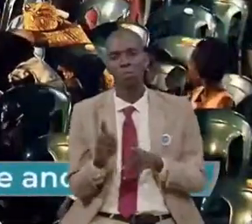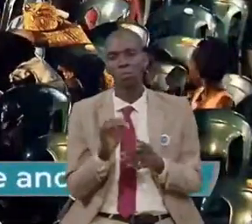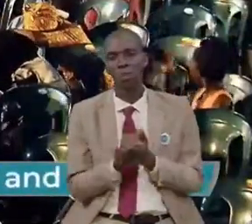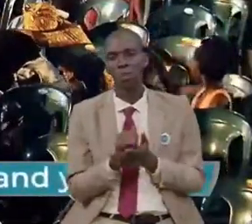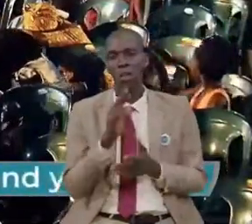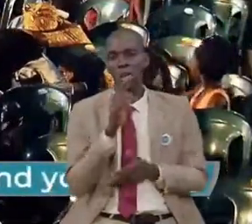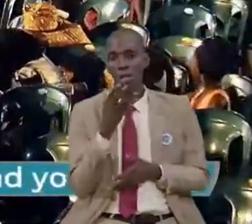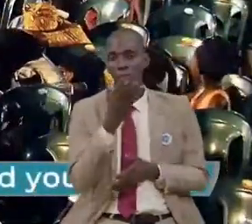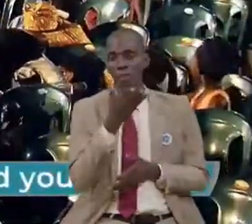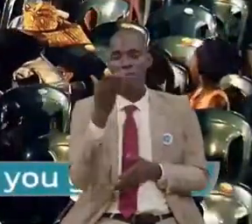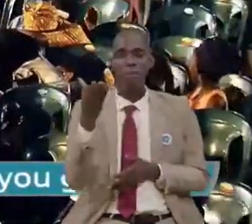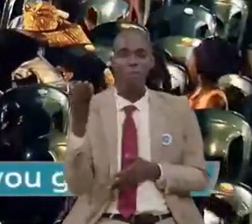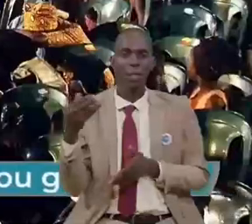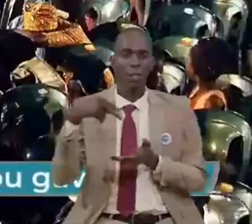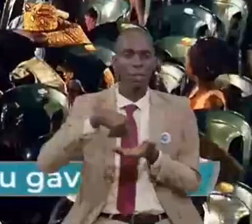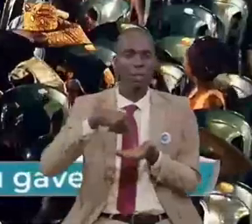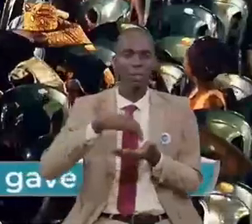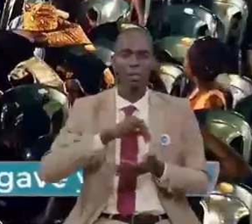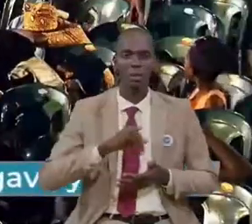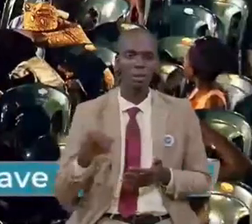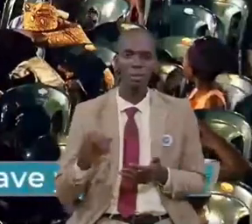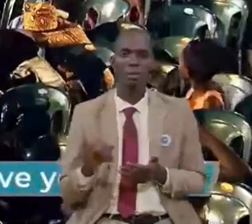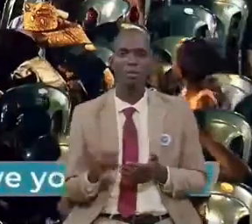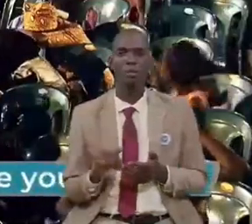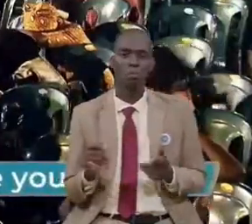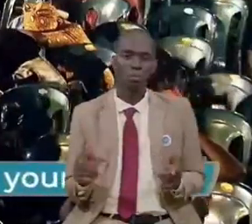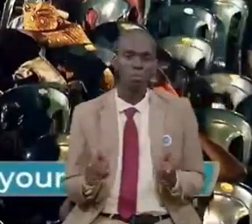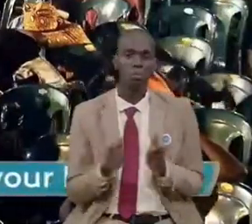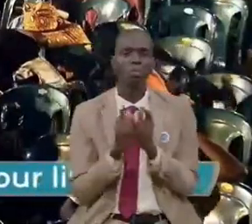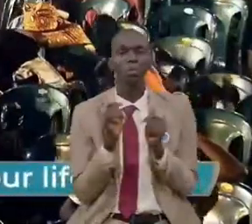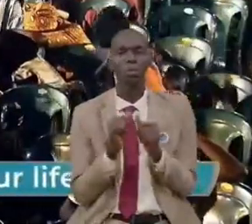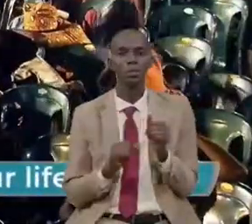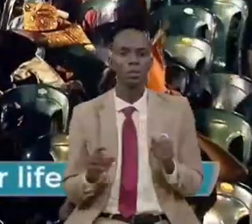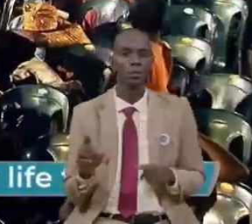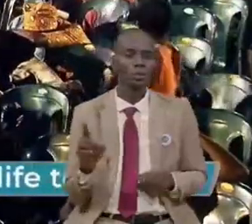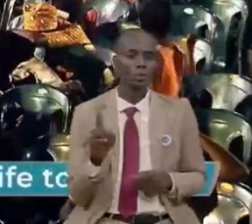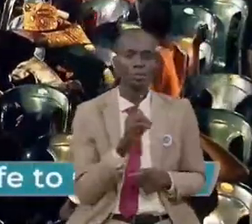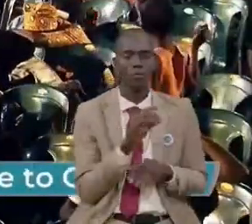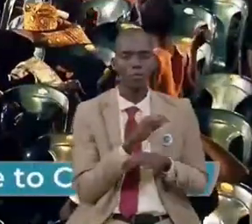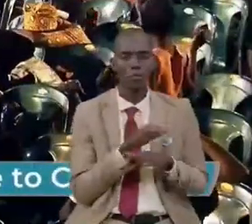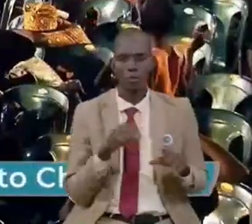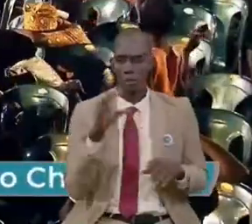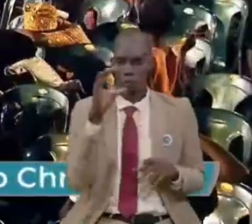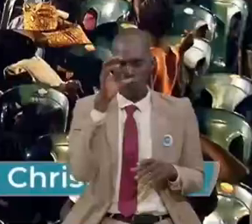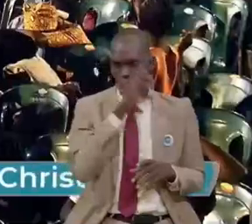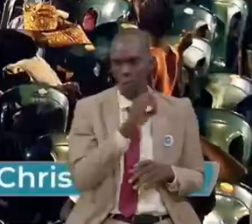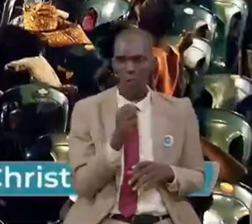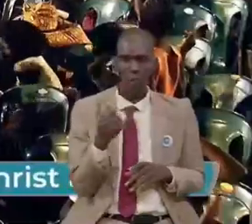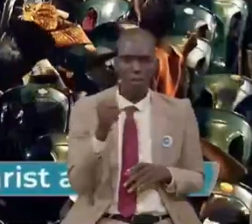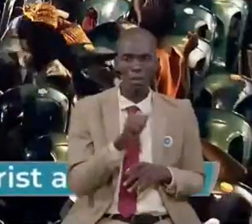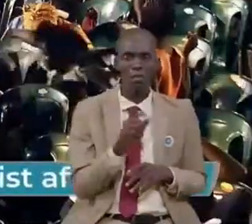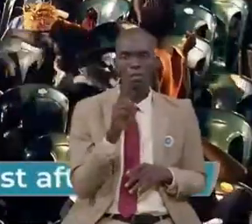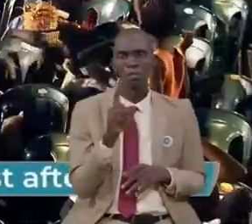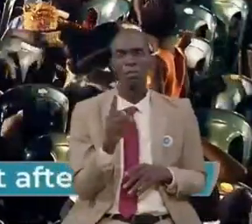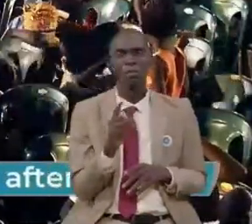Ouais, l'heure est à la prise des coordonnées des